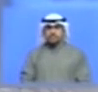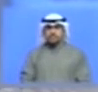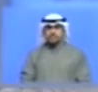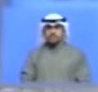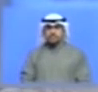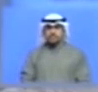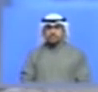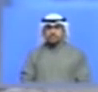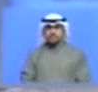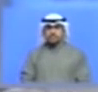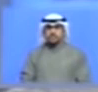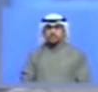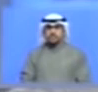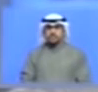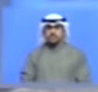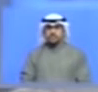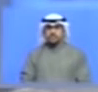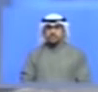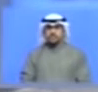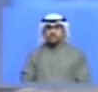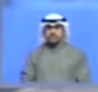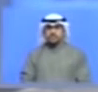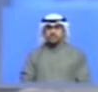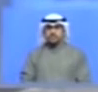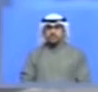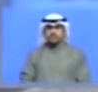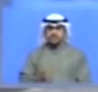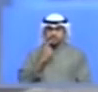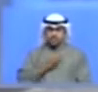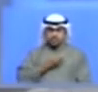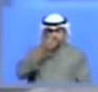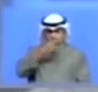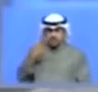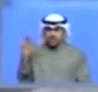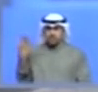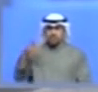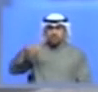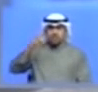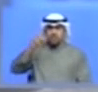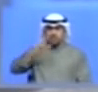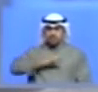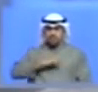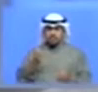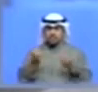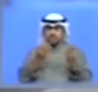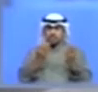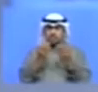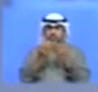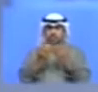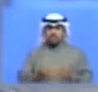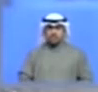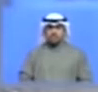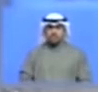انتقل إلى رحمة الله تعالى سعود فراج محمد العجمي عن عمر يناهز 85.